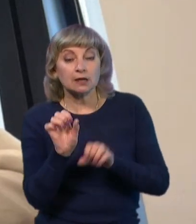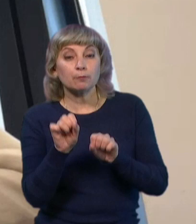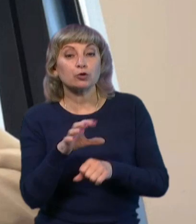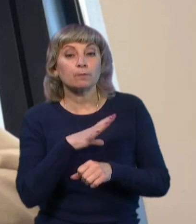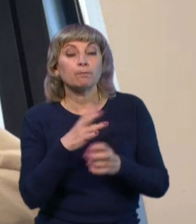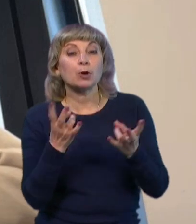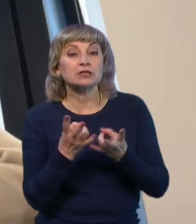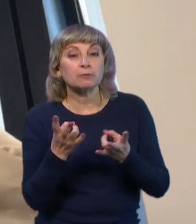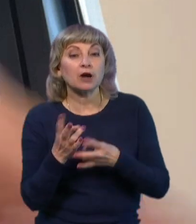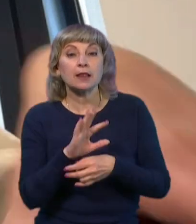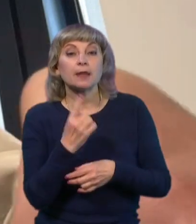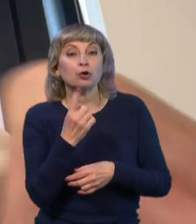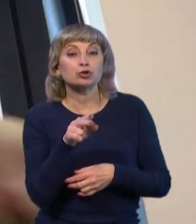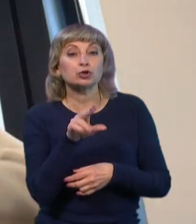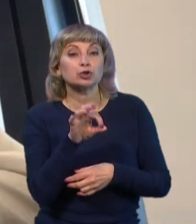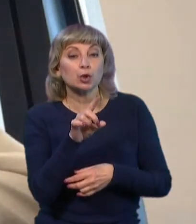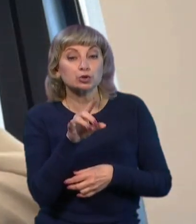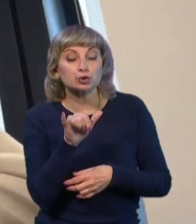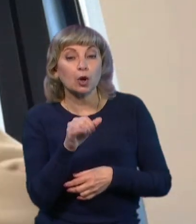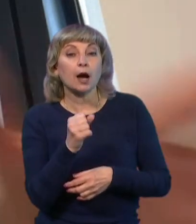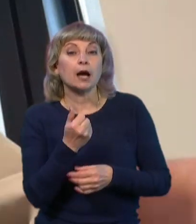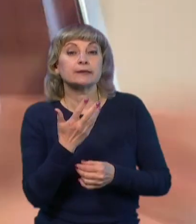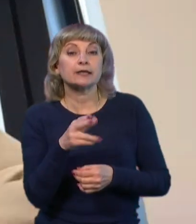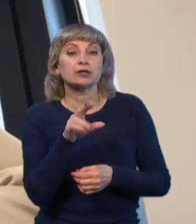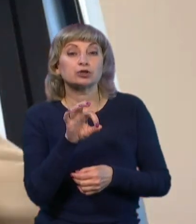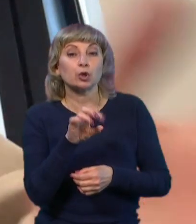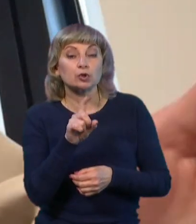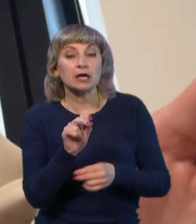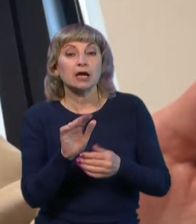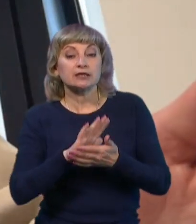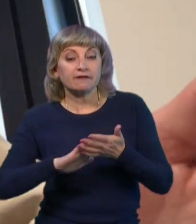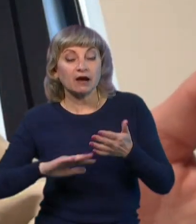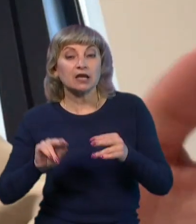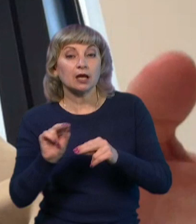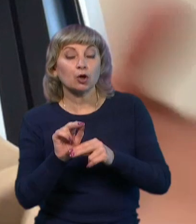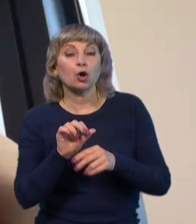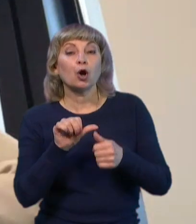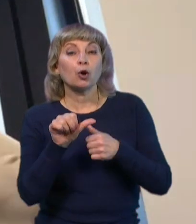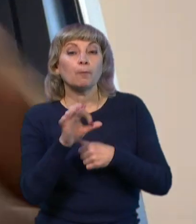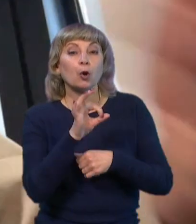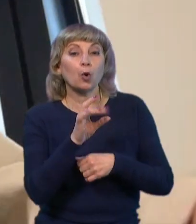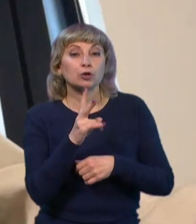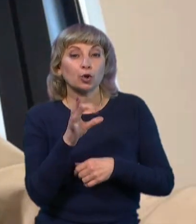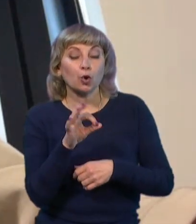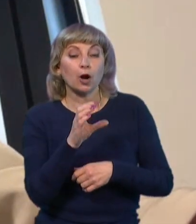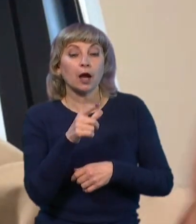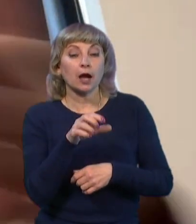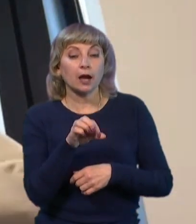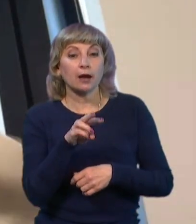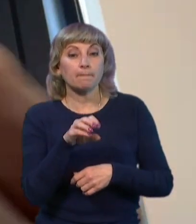потребувати не одну дозу, а декілька доз. Тривалість лікування, особливо онкогематологічного, може